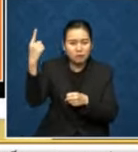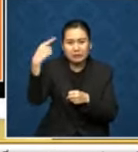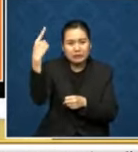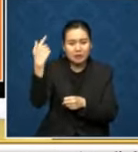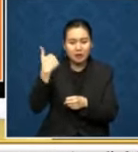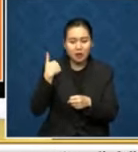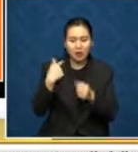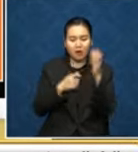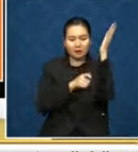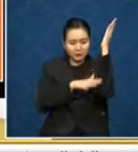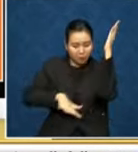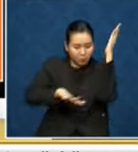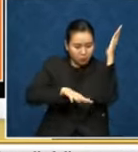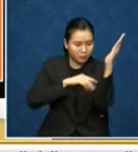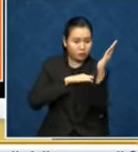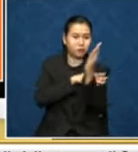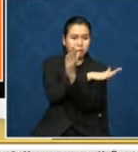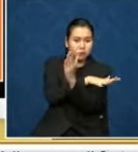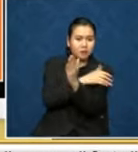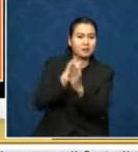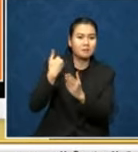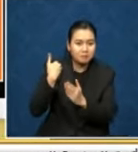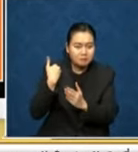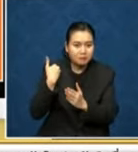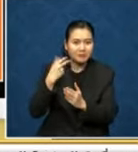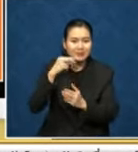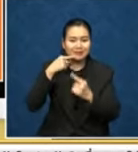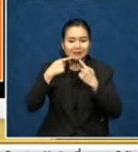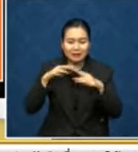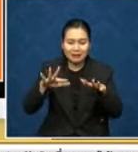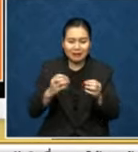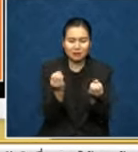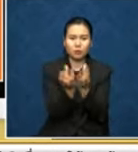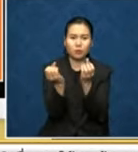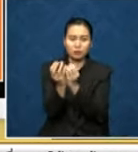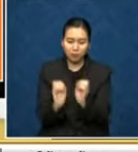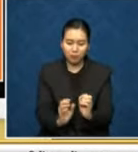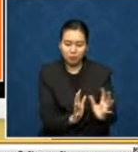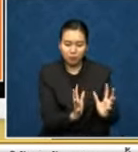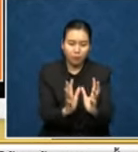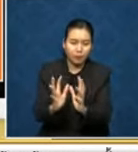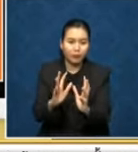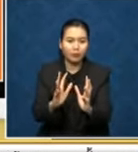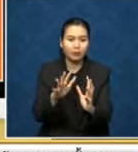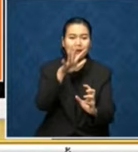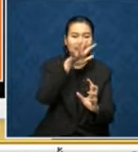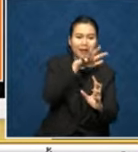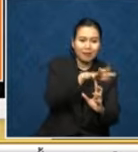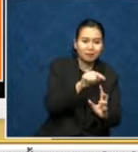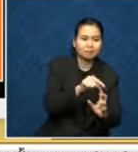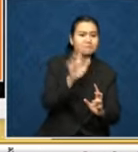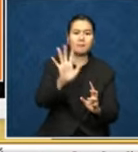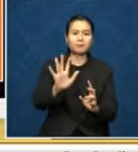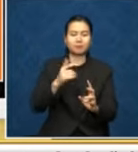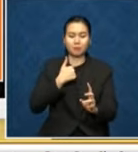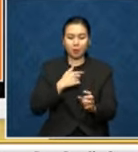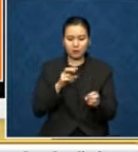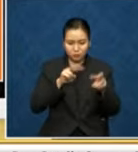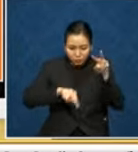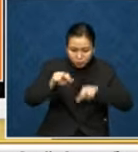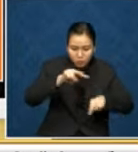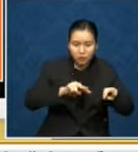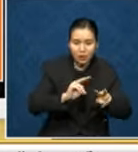ดามันและอ่าวไทยเพื่อไม่ให้เกิดความเสียหายต่อทรัพยากรทางทะเลเราต้องร่วมกันอนุรักษ์เพื่อคืนความสมบูรณ์และสมดุลของระบ